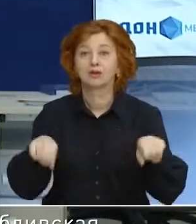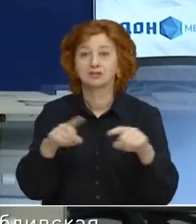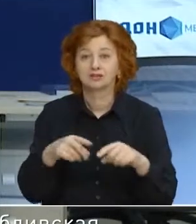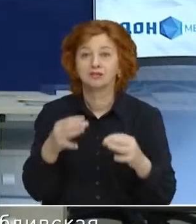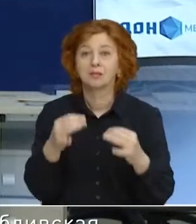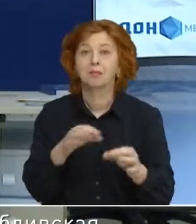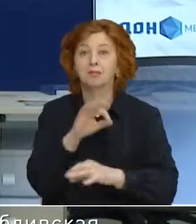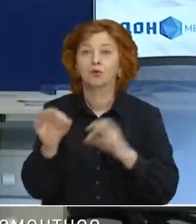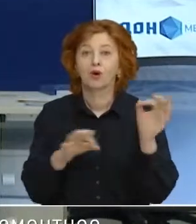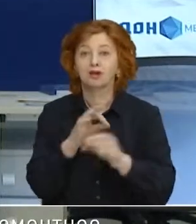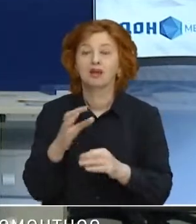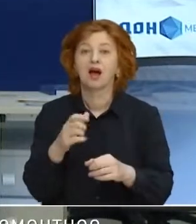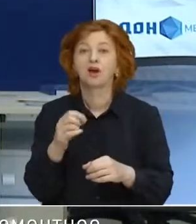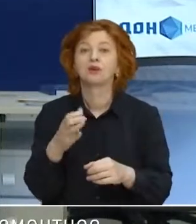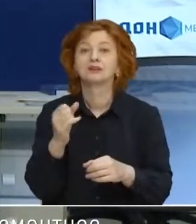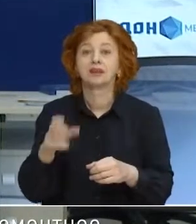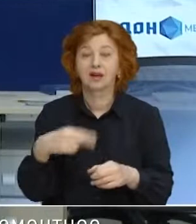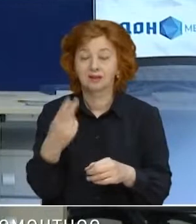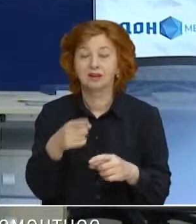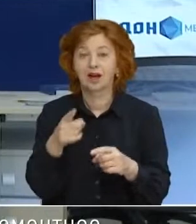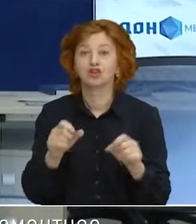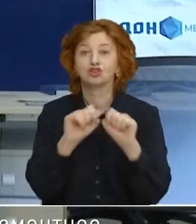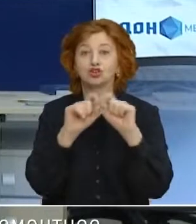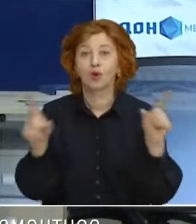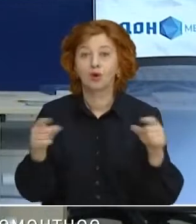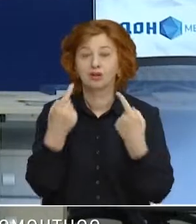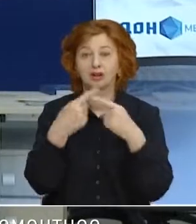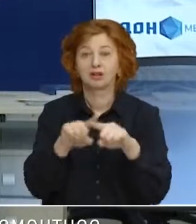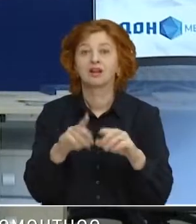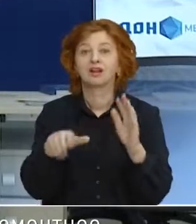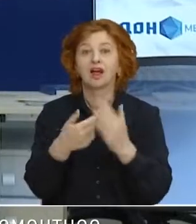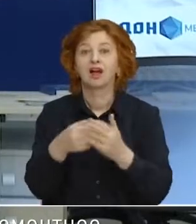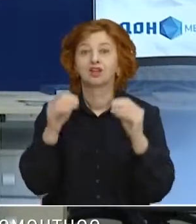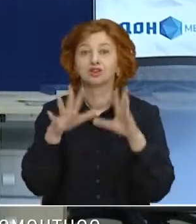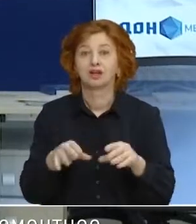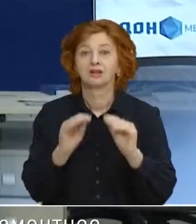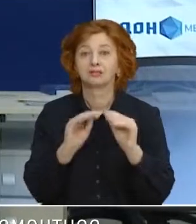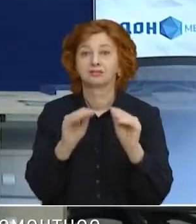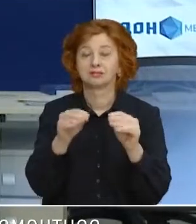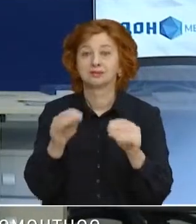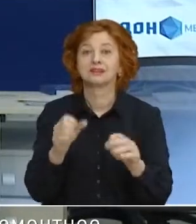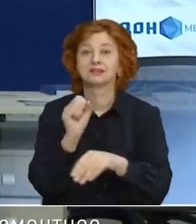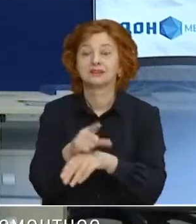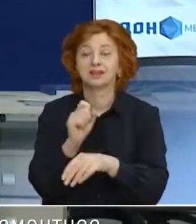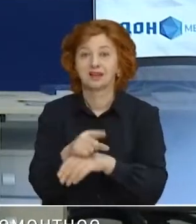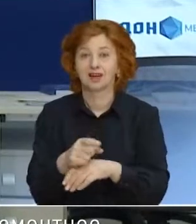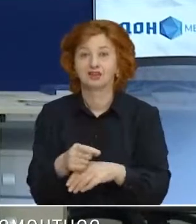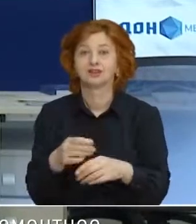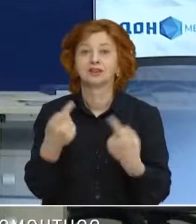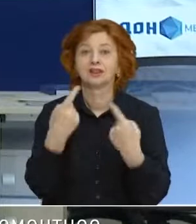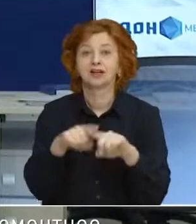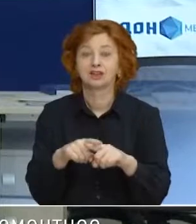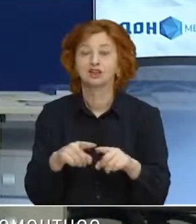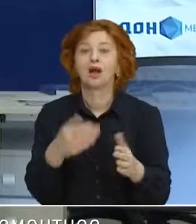«Ферон» с проектом «Агросад». Школьные космические технологии для решения практико-ориентированных задач региона.